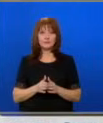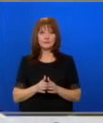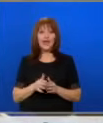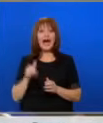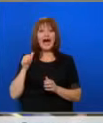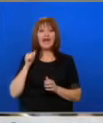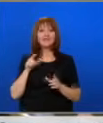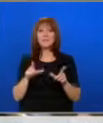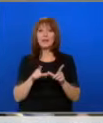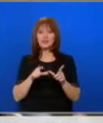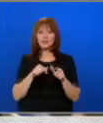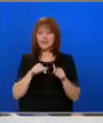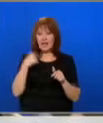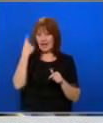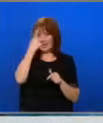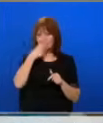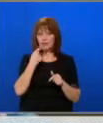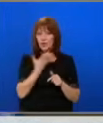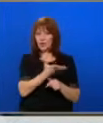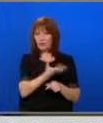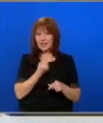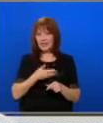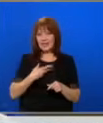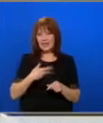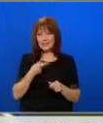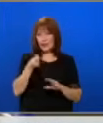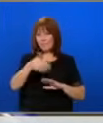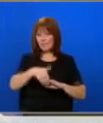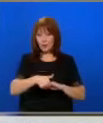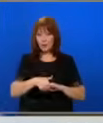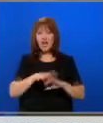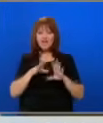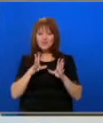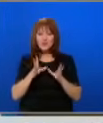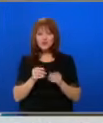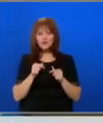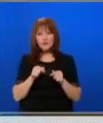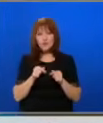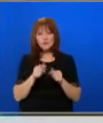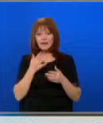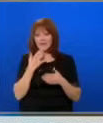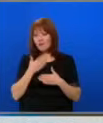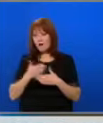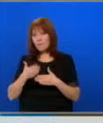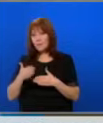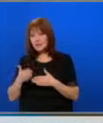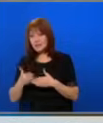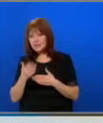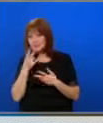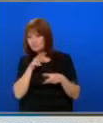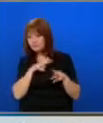Ариф Маджид ли е лицето, от което е бил поискан подкуп? Всичко е в процес на установяване в момента, съгласно способите на наказателно-процесуалния